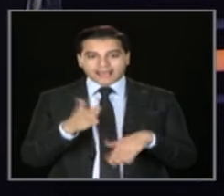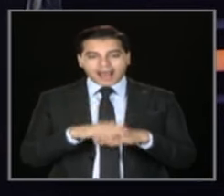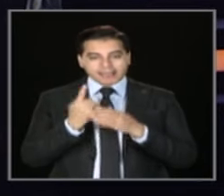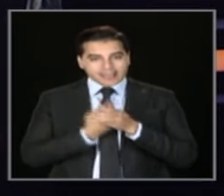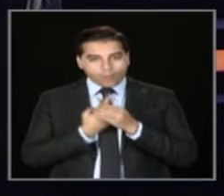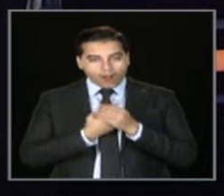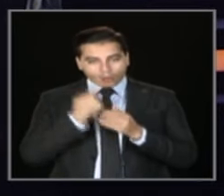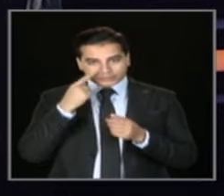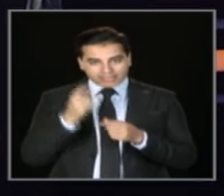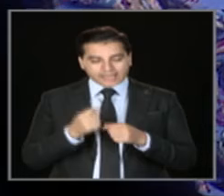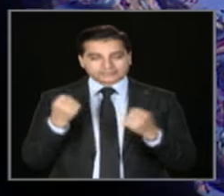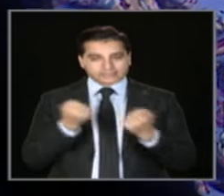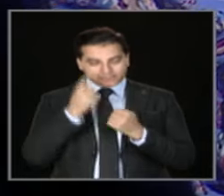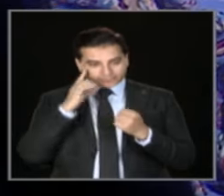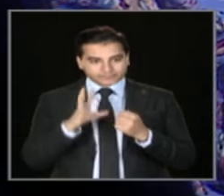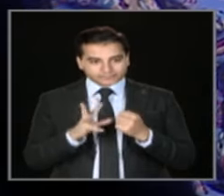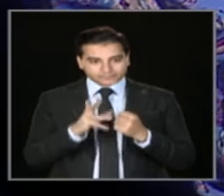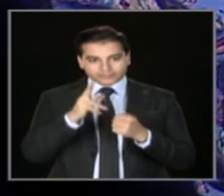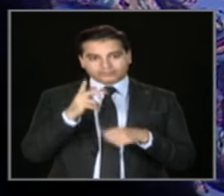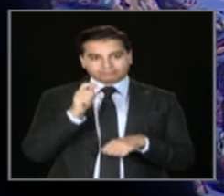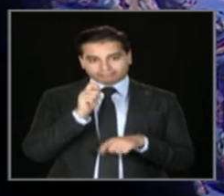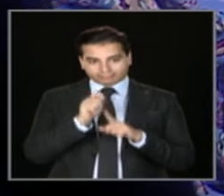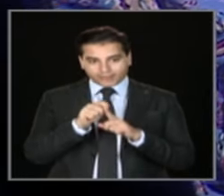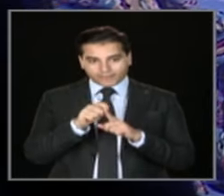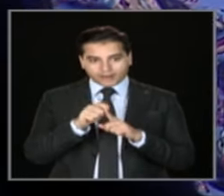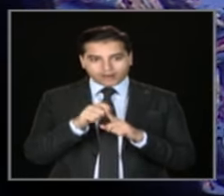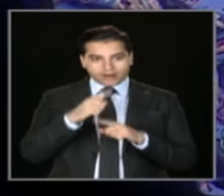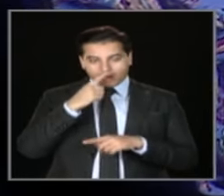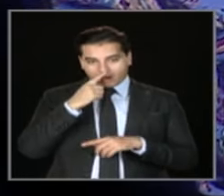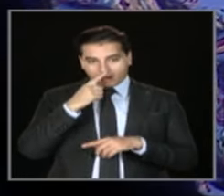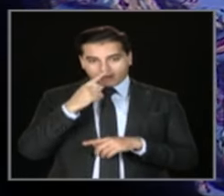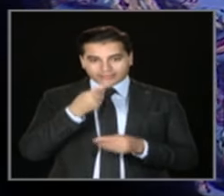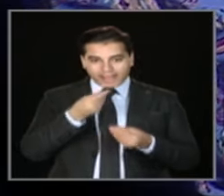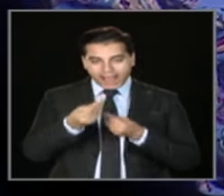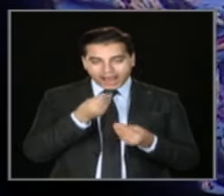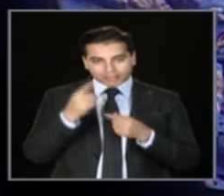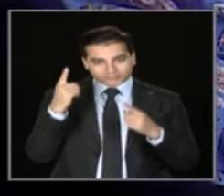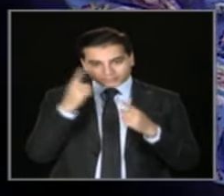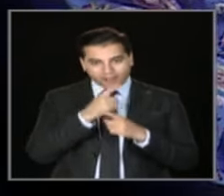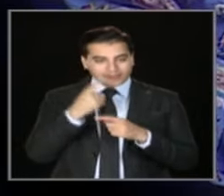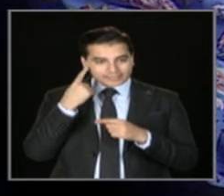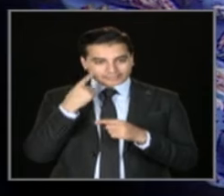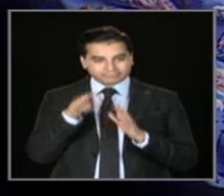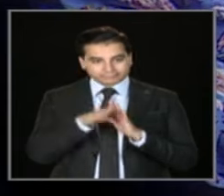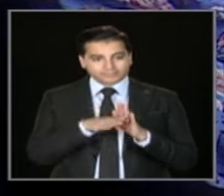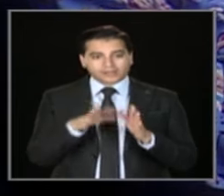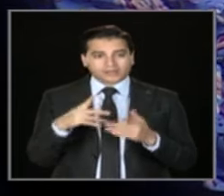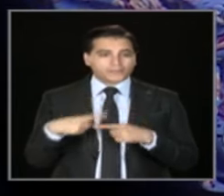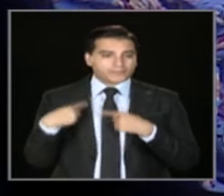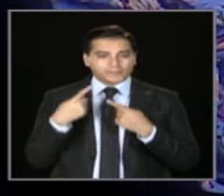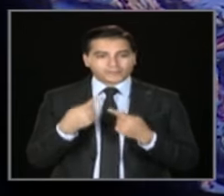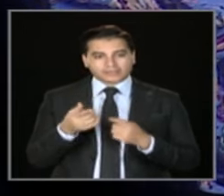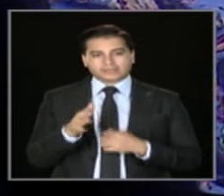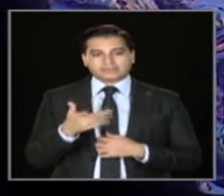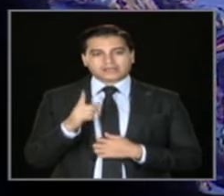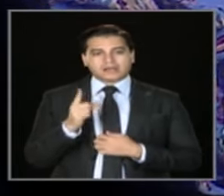ا تنميه مهارات تعتل سلوك علاج طبيعي صعوبات تعلم بقى لكم قد ايه يا شيماء بقالنا